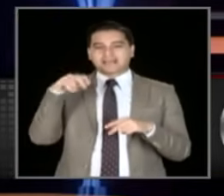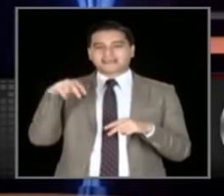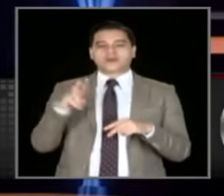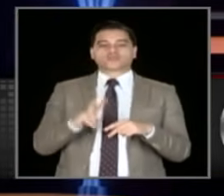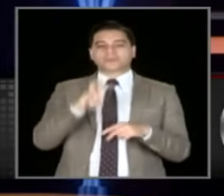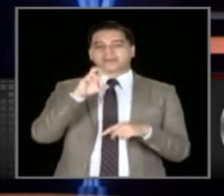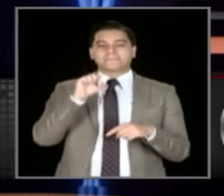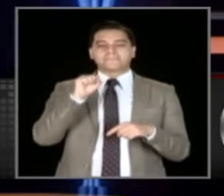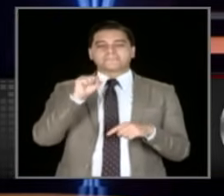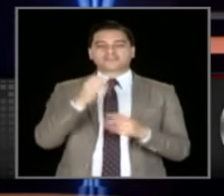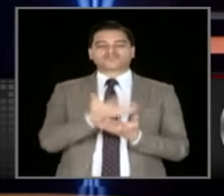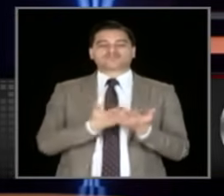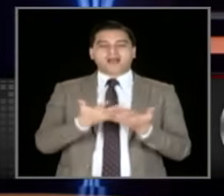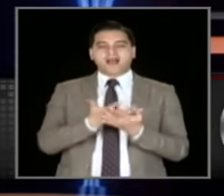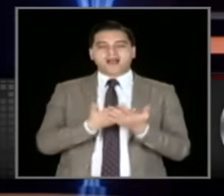1978،